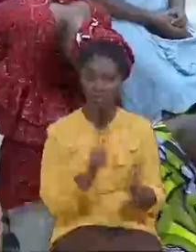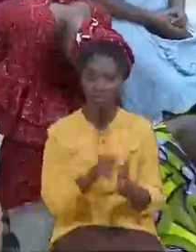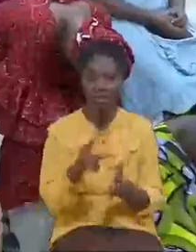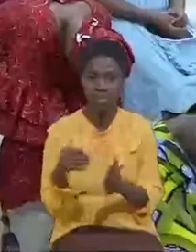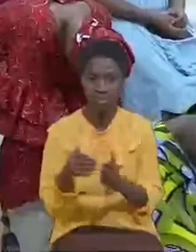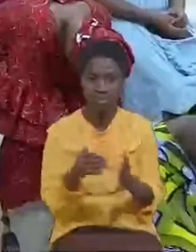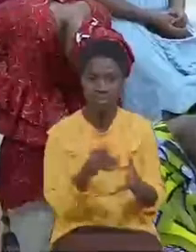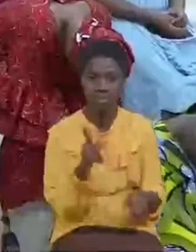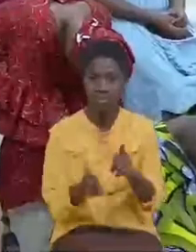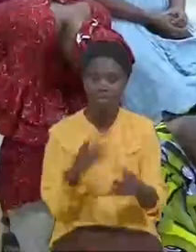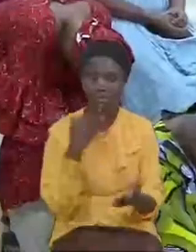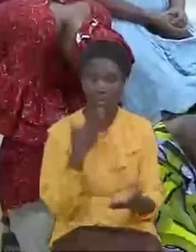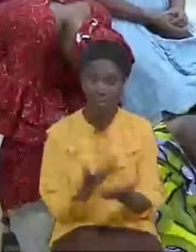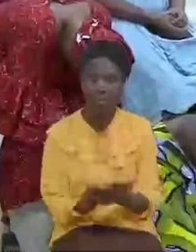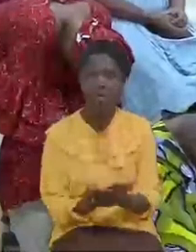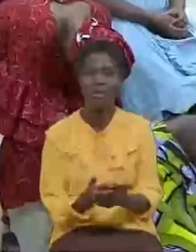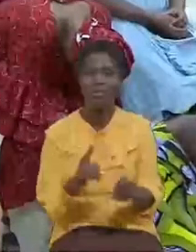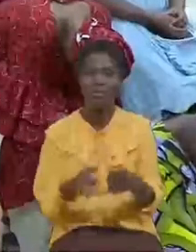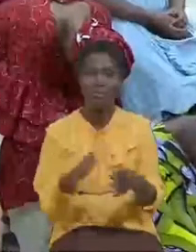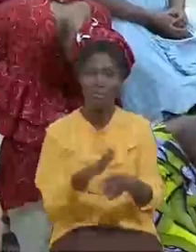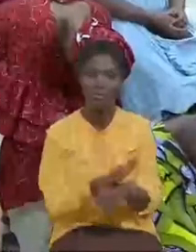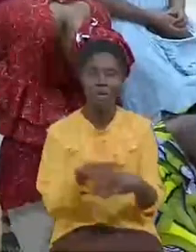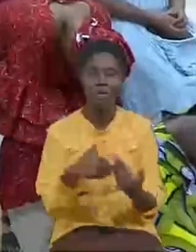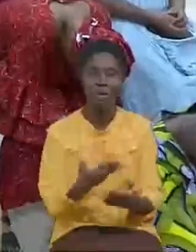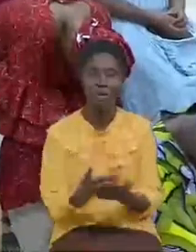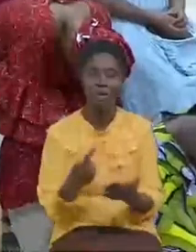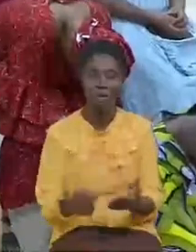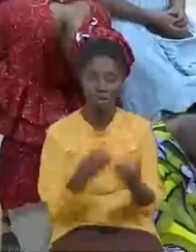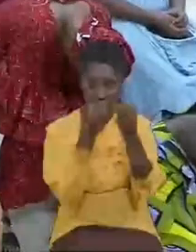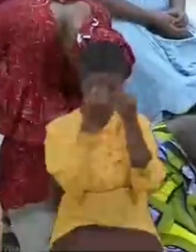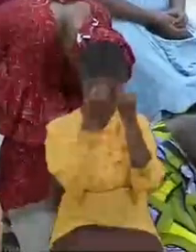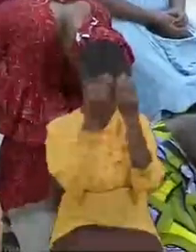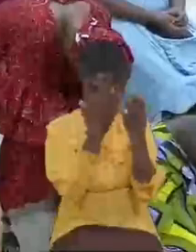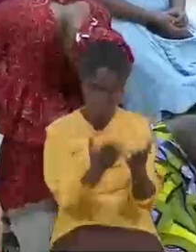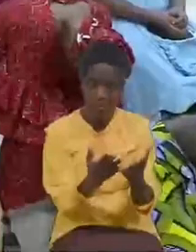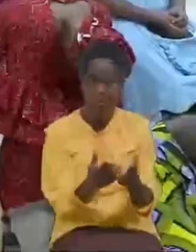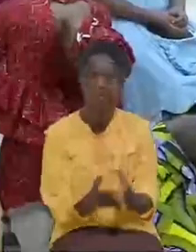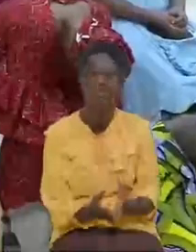recevoir la prière de miracle.